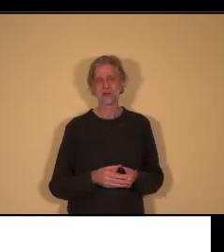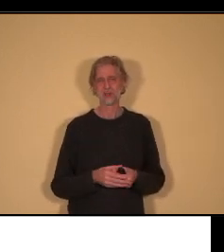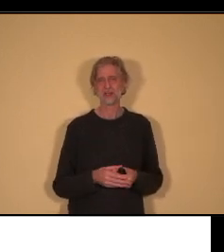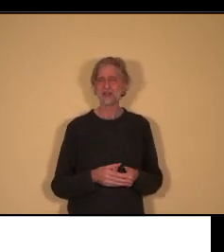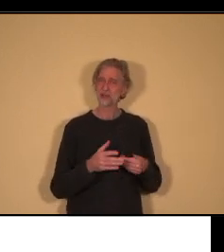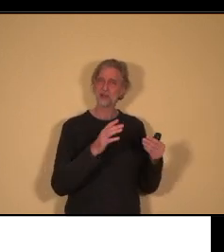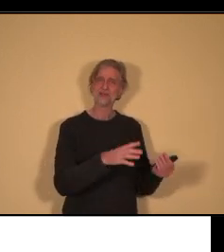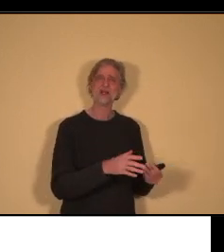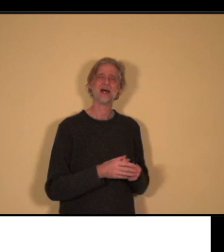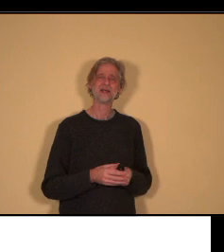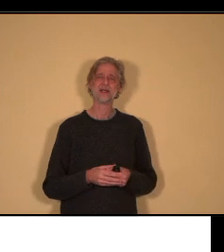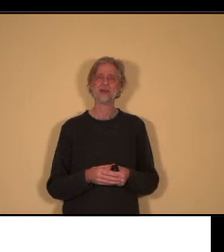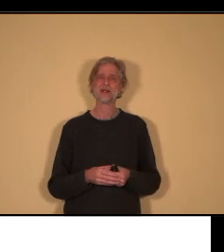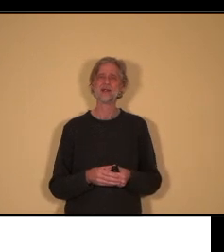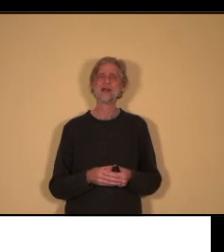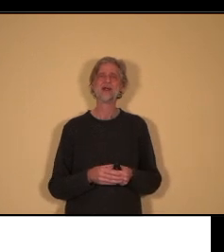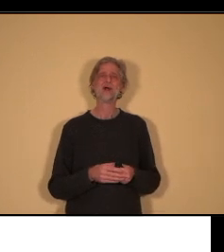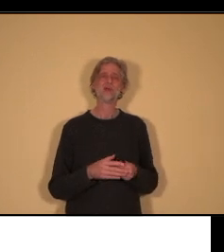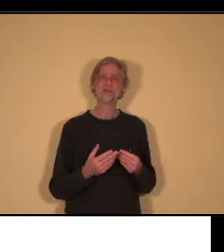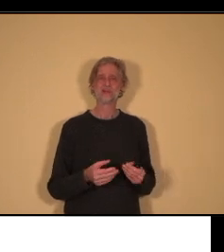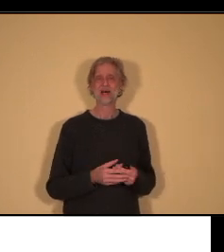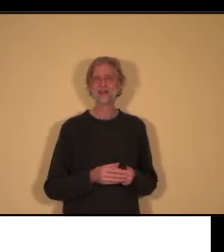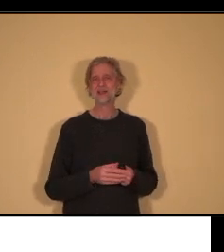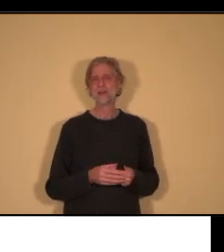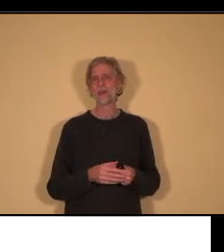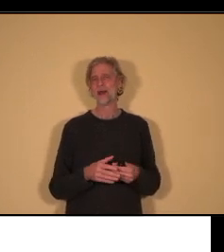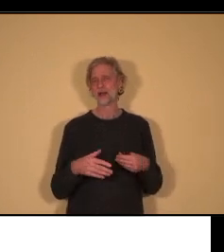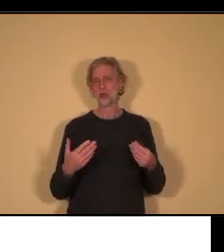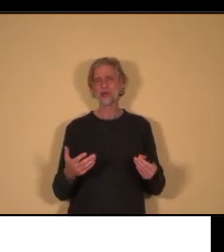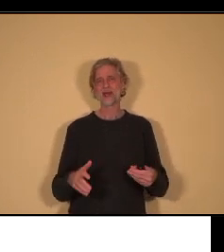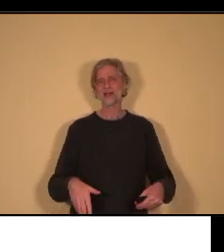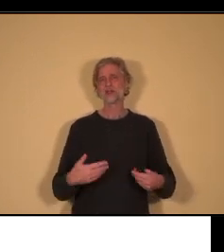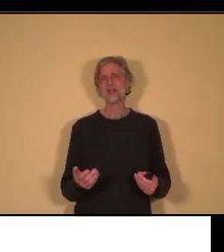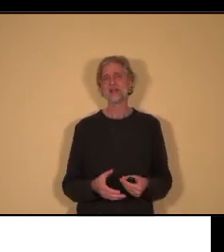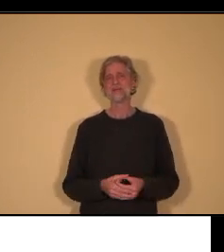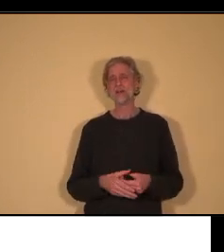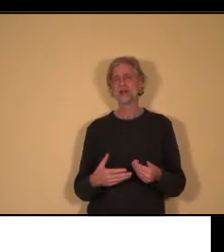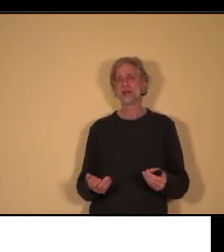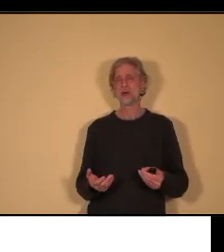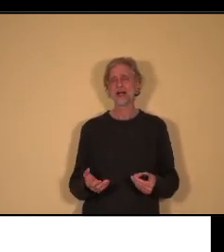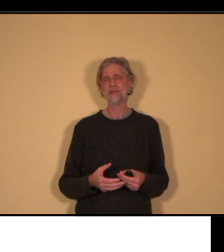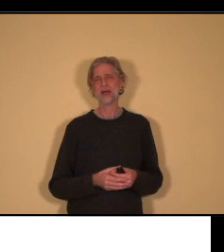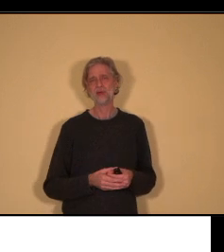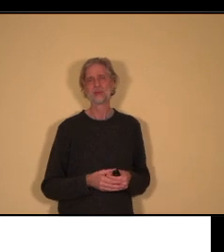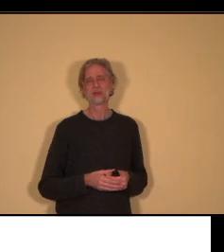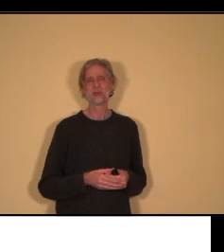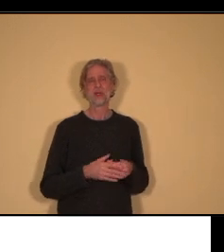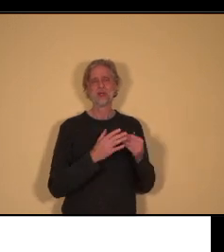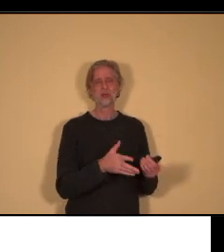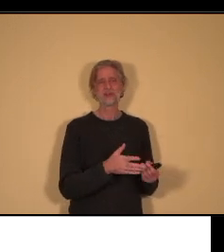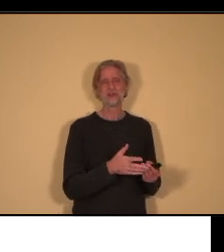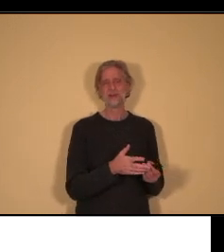wesentlich konzentrierter. Wir können es viel leichter entfernen. Und zum Zweiten, ein Großteil der entstehenden Wärme in einem normalen